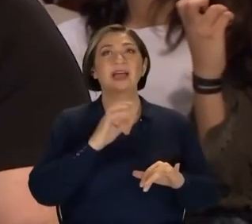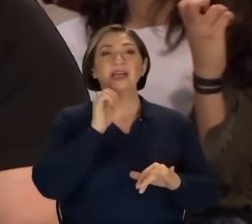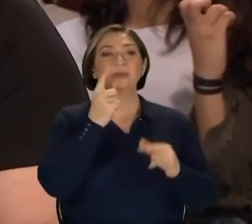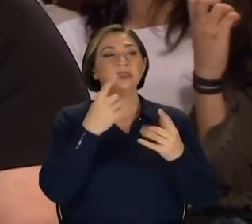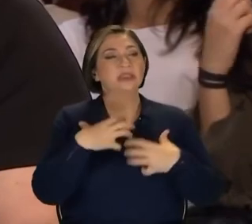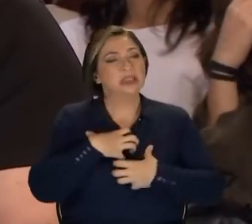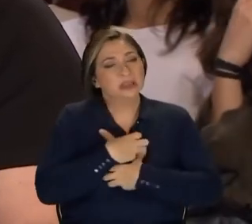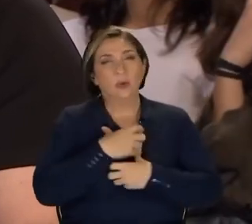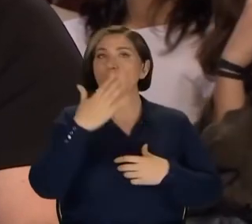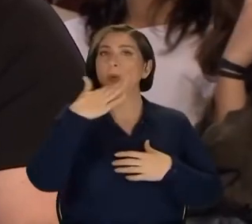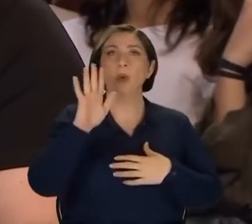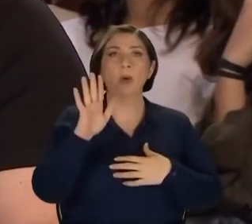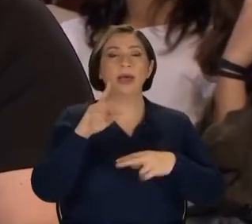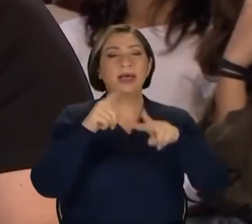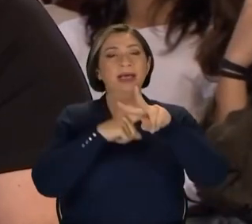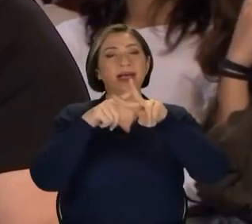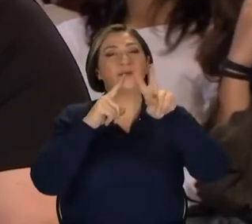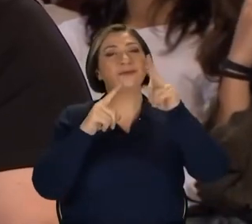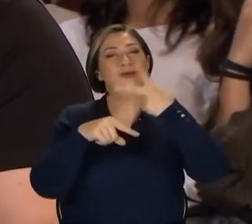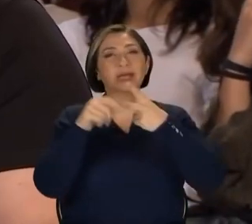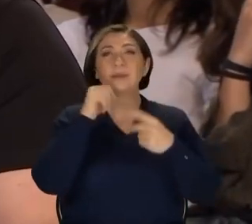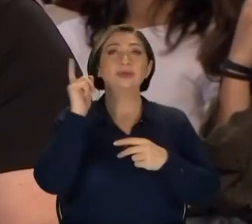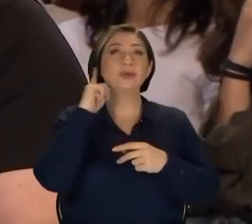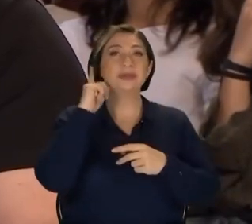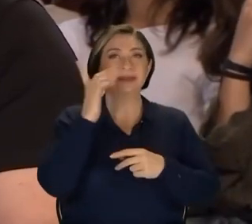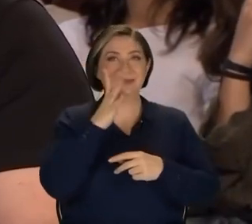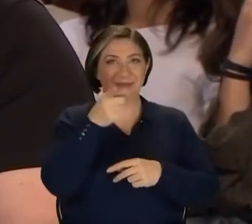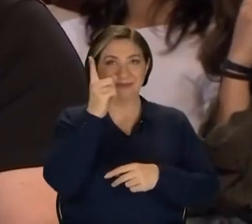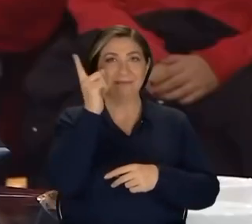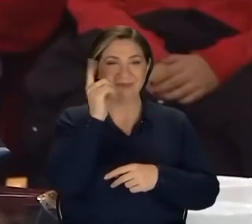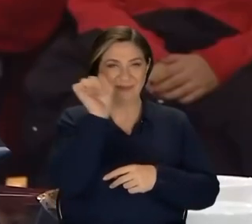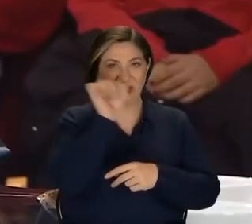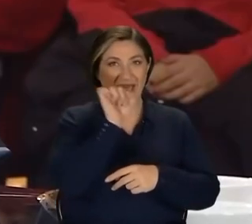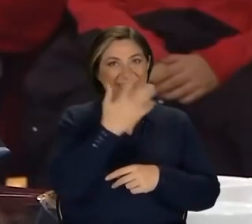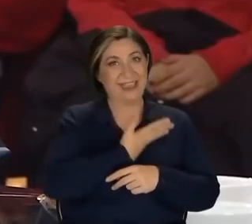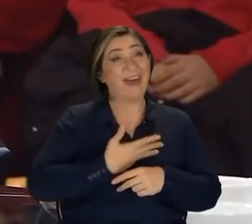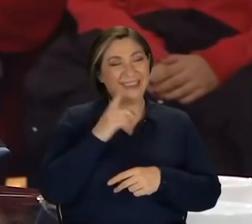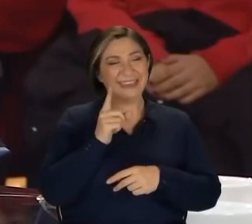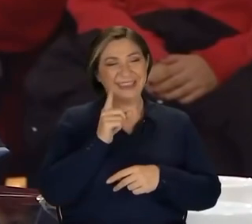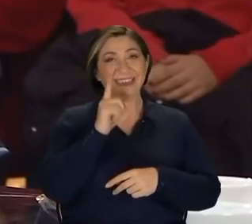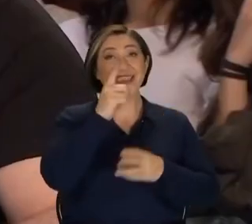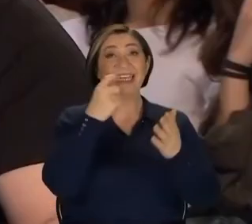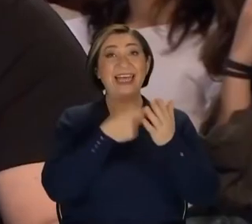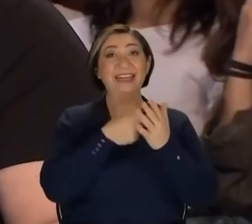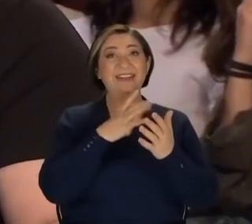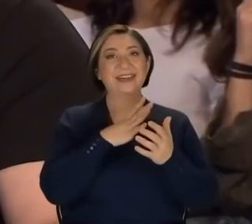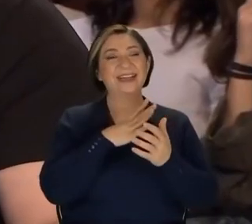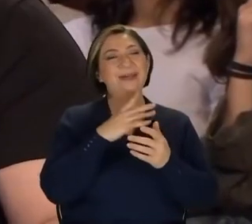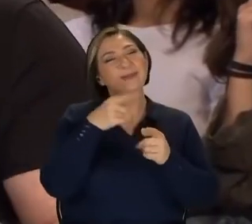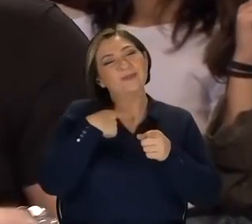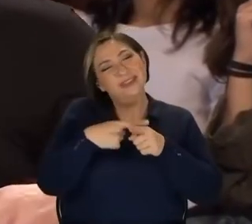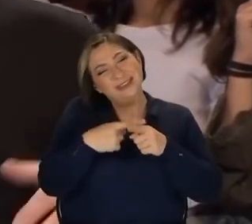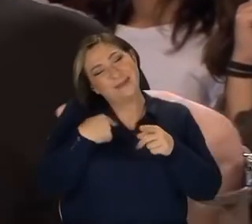bir gerginlik yok. Yavuz abinin şöhretini bilirsin. Birazcık tabii, fırçacıdır. Tabii. Bir anım var. Senin programında paylaşayım lütfen. Da